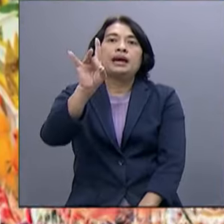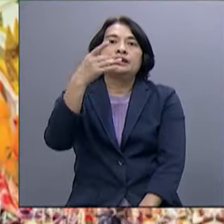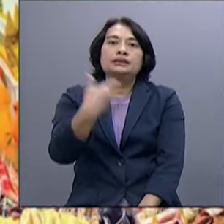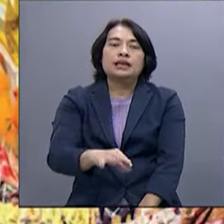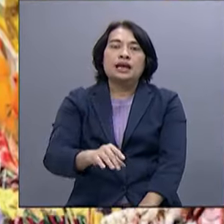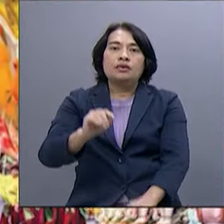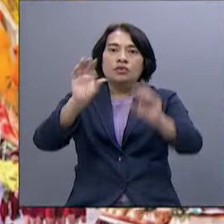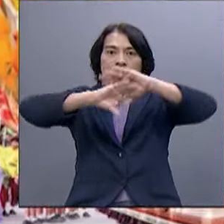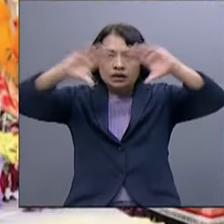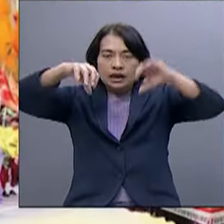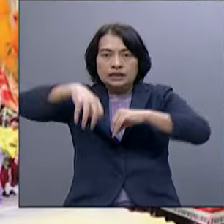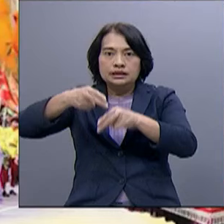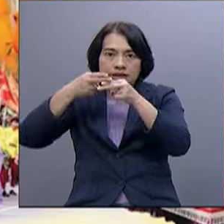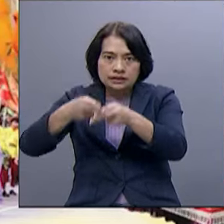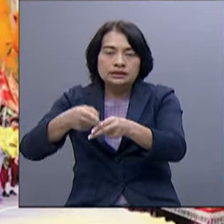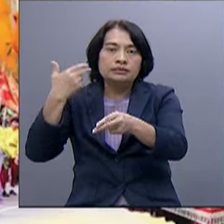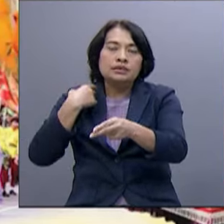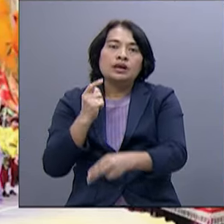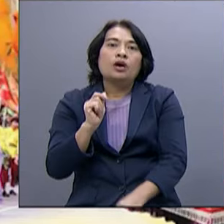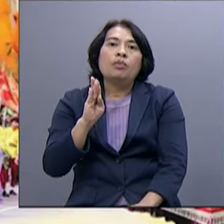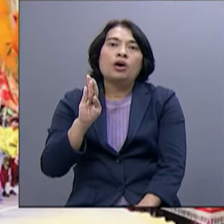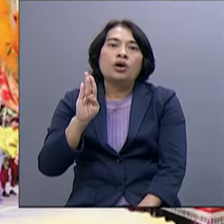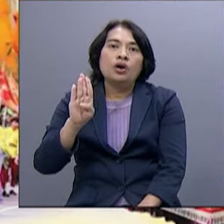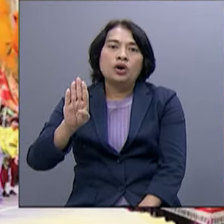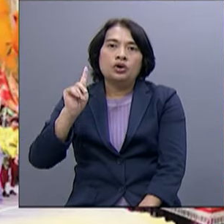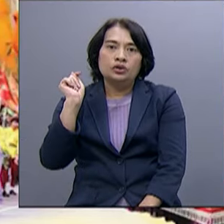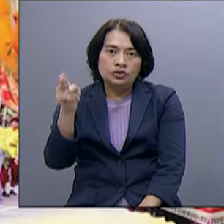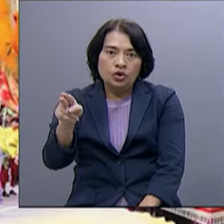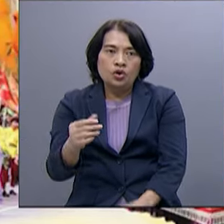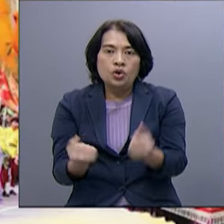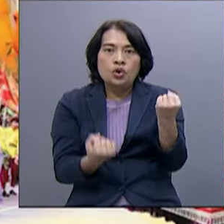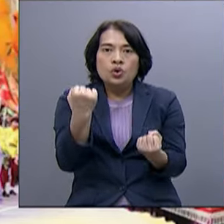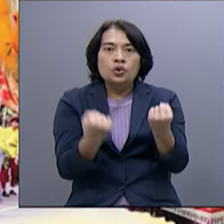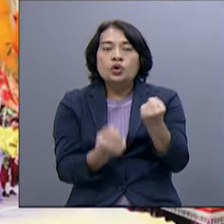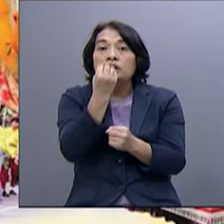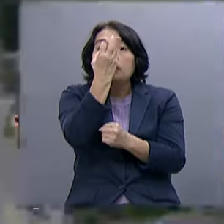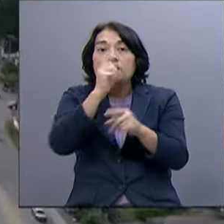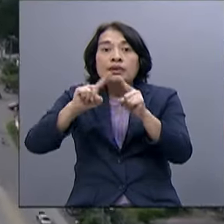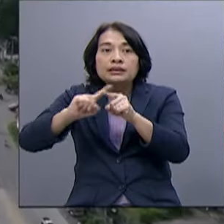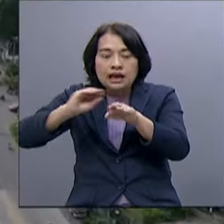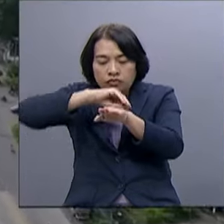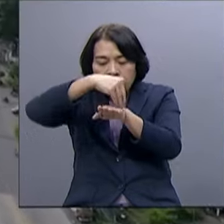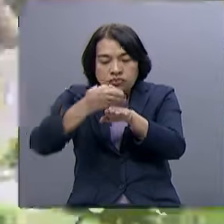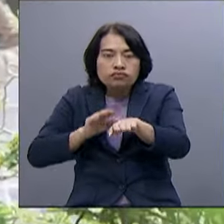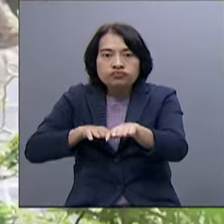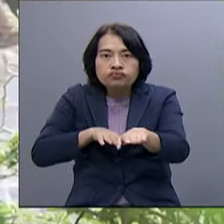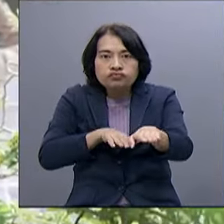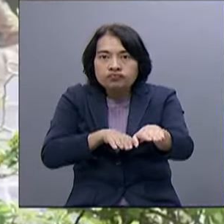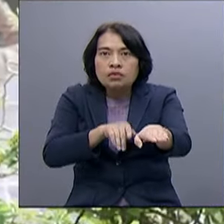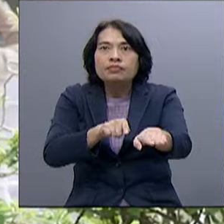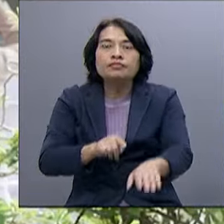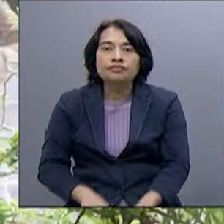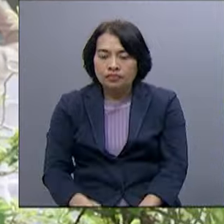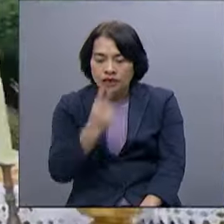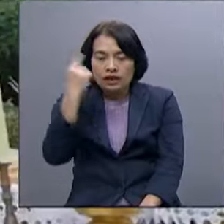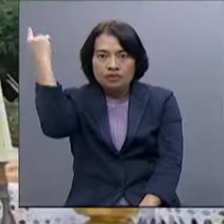าคเอกชนแล้วก็องค์กรปกครองส่วนท้องถิ่นเนี่ยจะนำรถแห่บุพชาติเนี่ยมาร่วมขบวนโดยเฉพาะสื่อถึงอัตลักษณ์หรือว่าแหล่งท่องเ